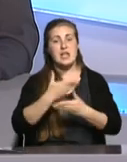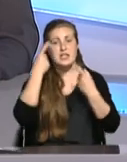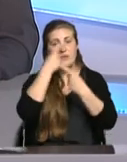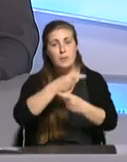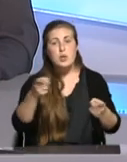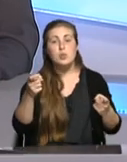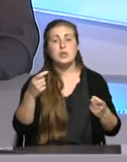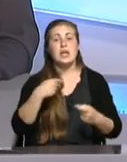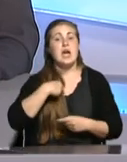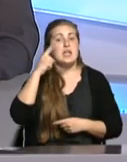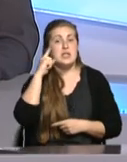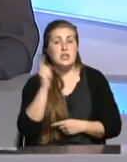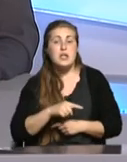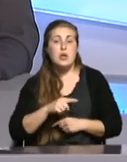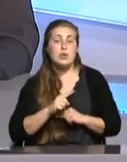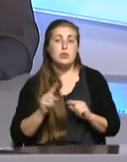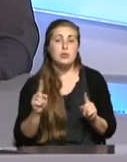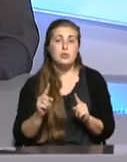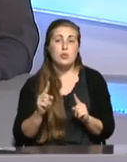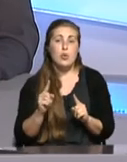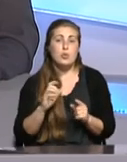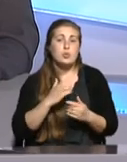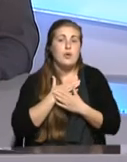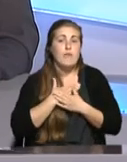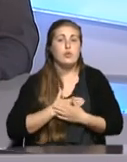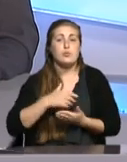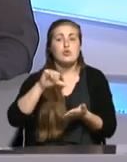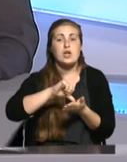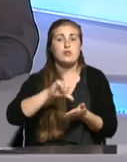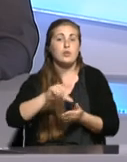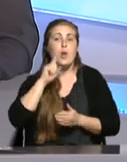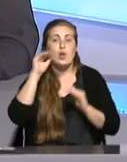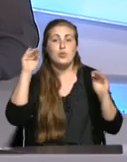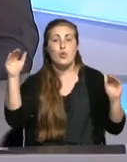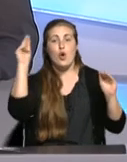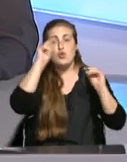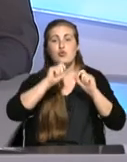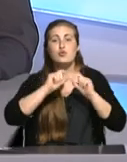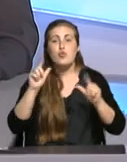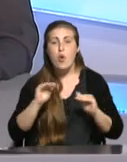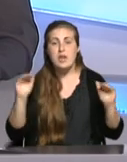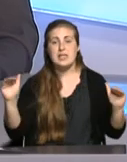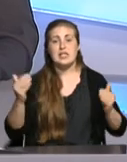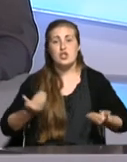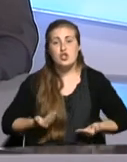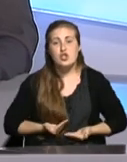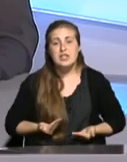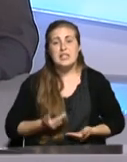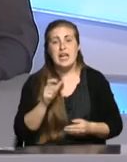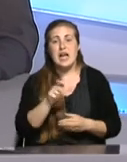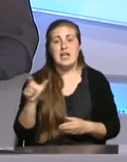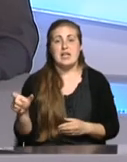я знаю что с удовольствием участвует молодежь школьники жители админист